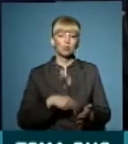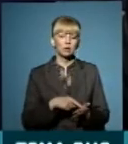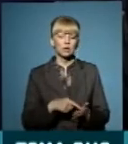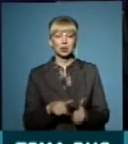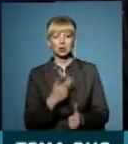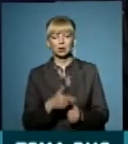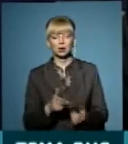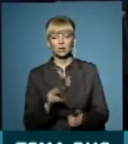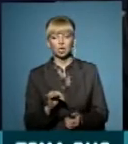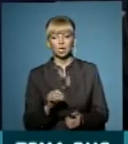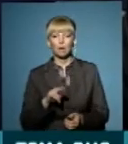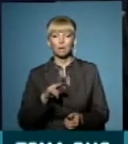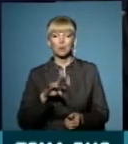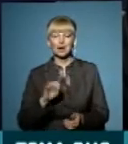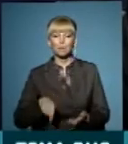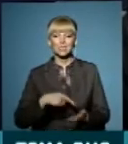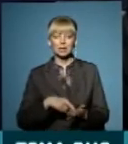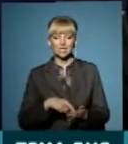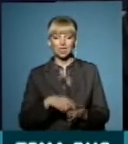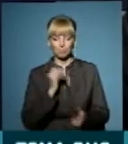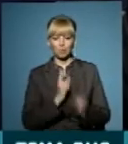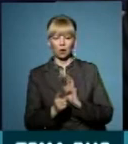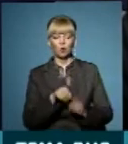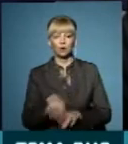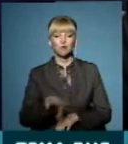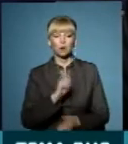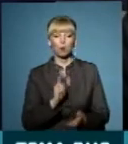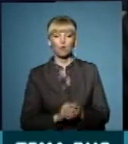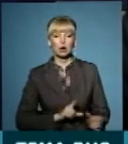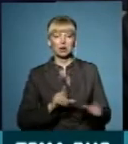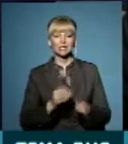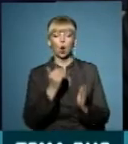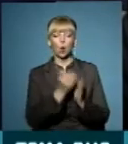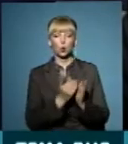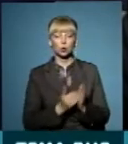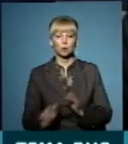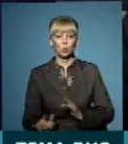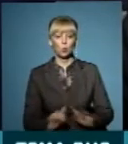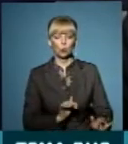чи приміські маршрути, вони всі повинні їхати за розкладом руху.